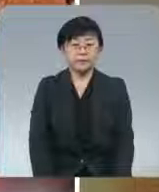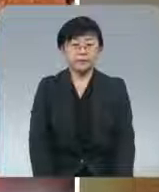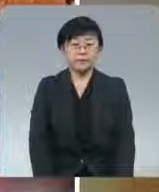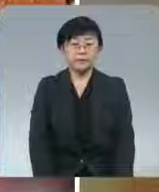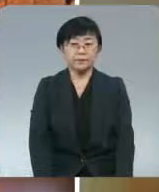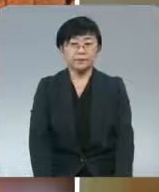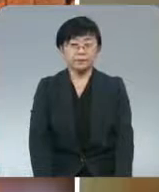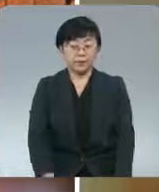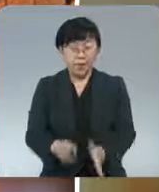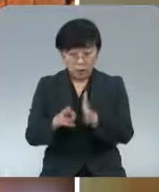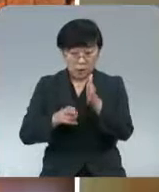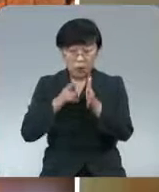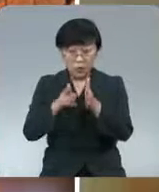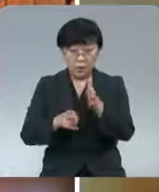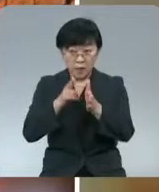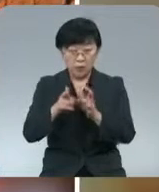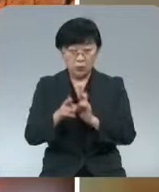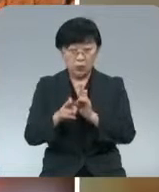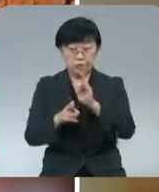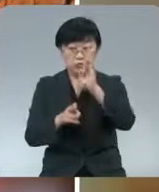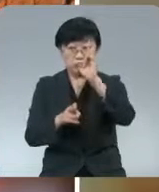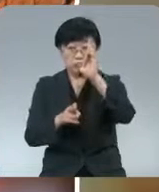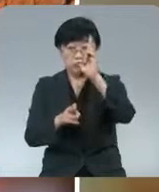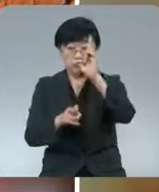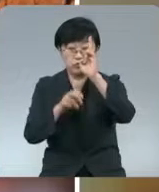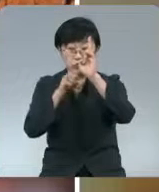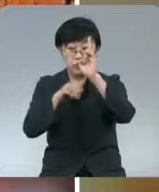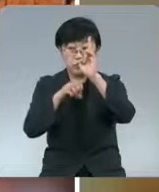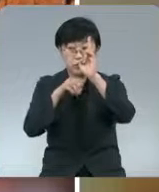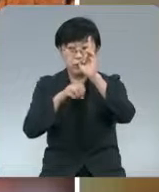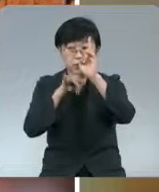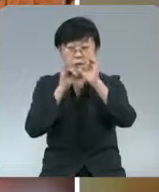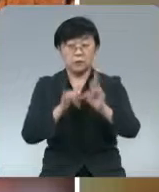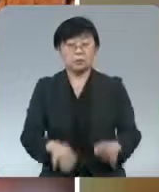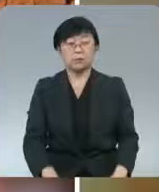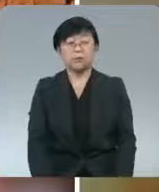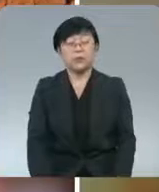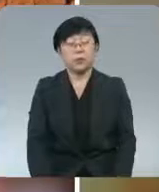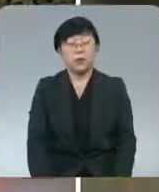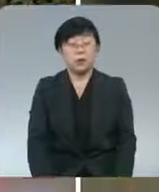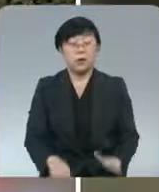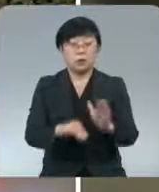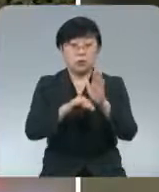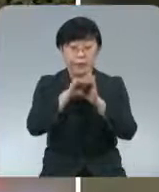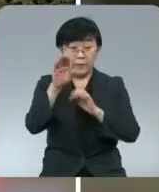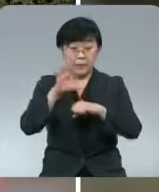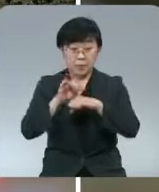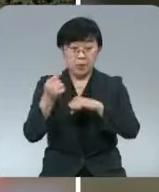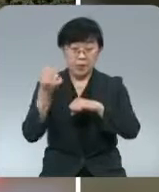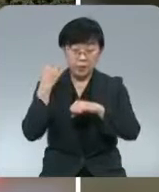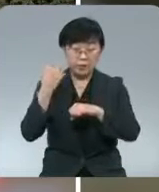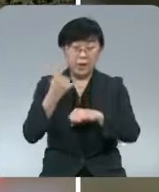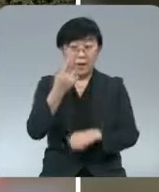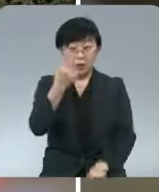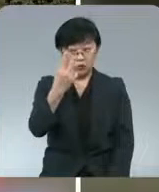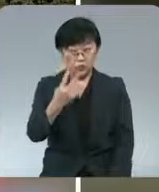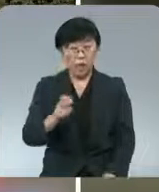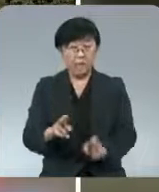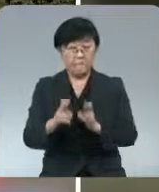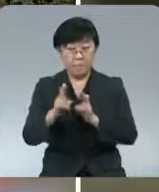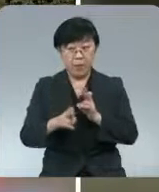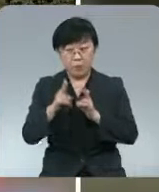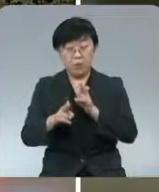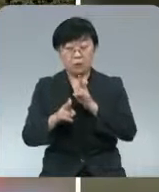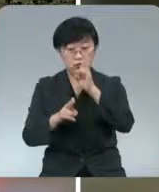di truyền thông Bắc Triều Tiên đưa tin vụ phóng hai tên lửa vào ngày 14 tháng 01 là một hoạt động diễn tập của trung đoàn tên lửa